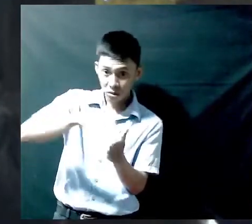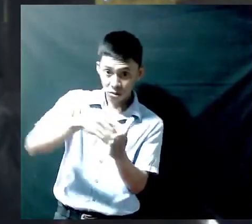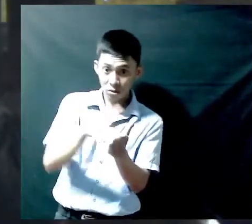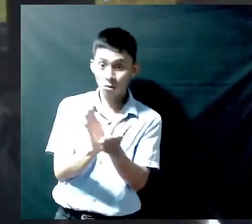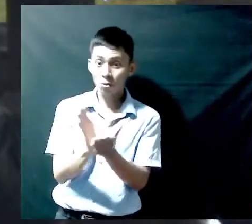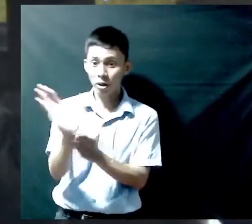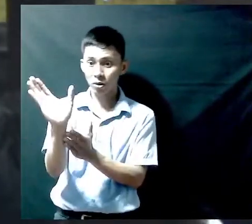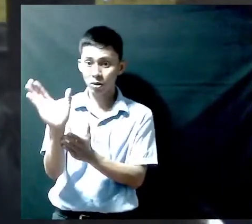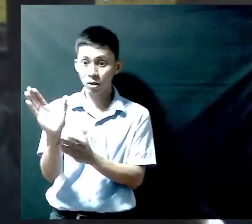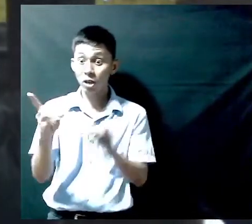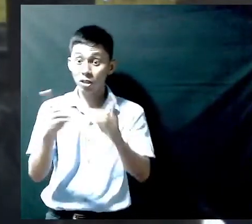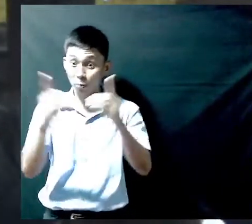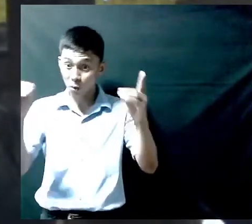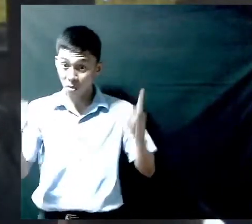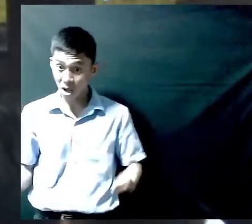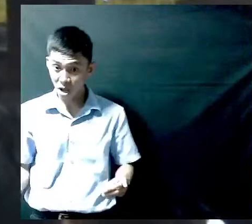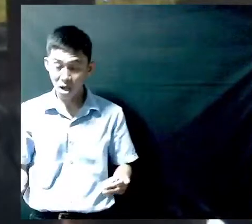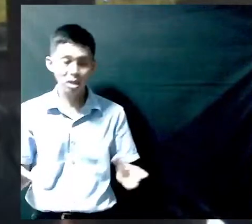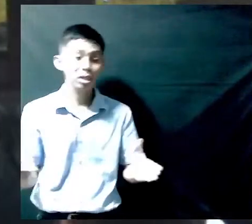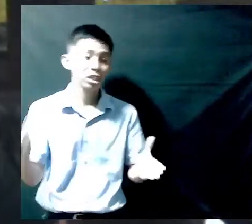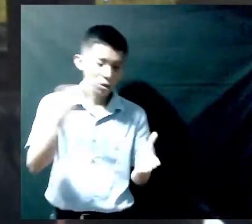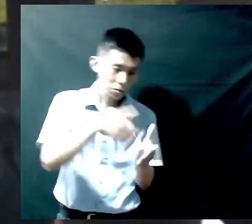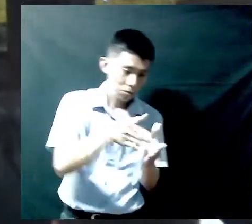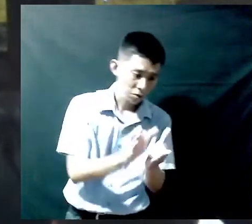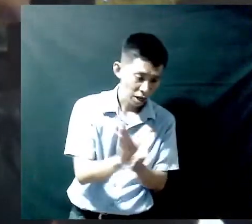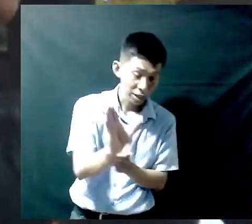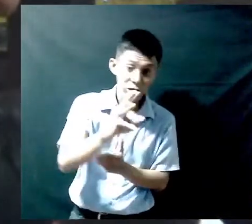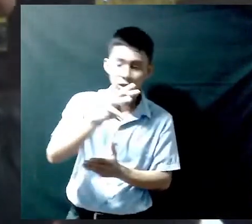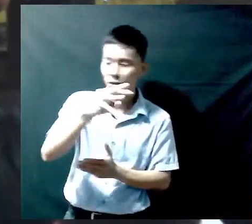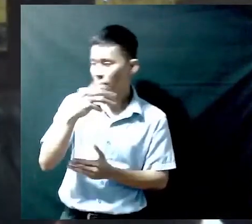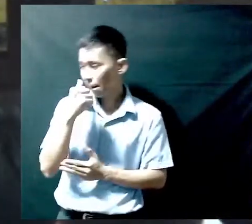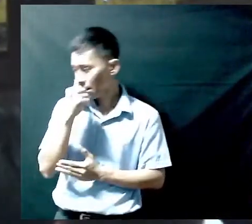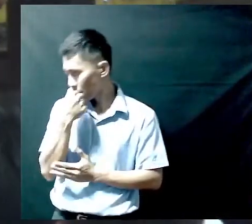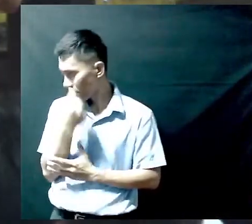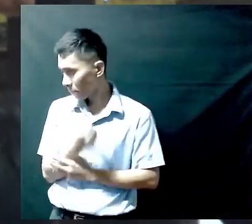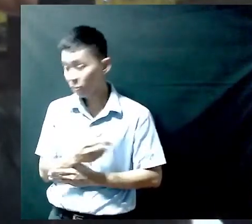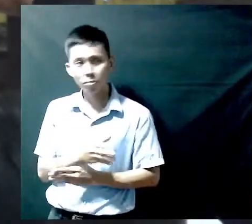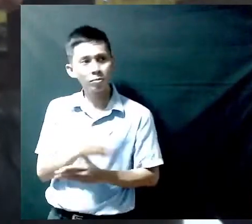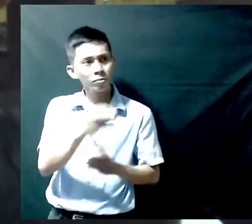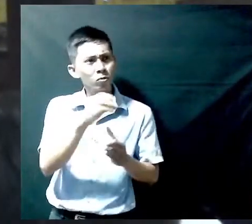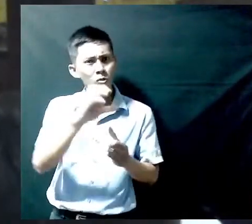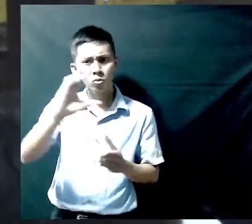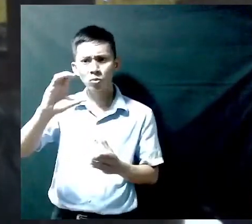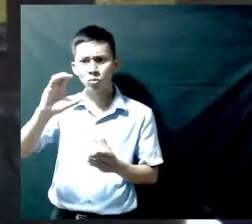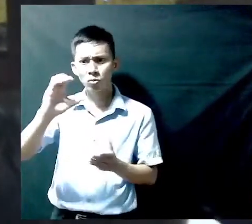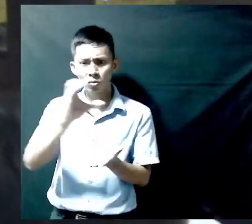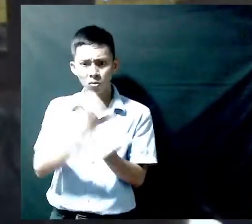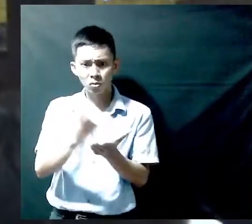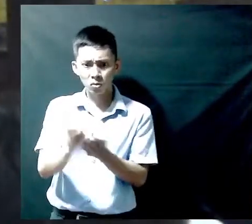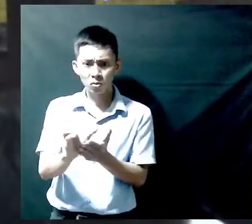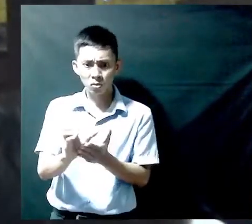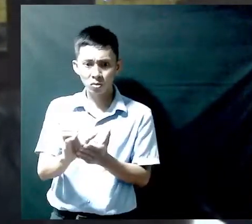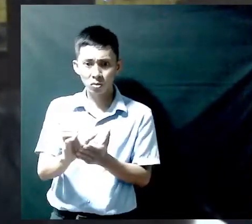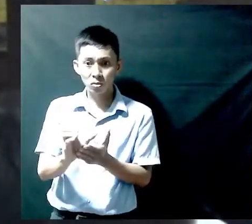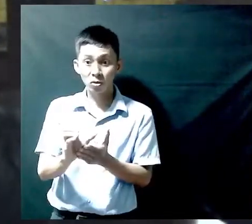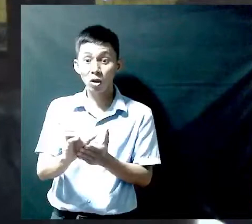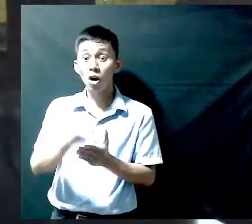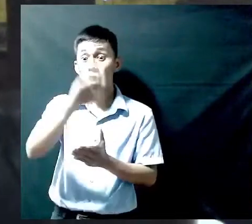sa Mandaluyong, IBTC, International Baptist Theological College. Ang kinuha kong kurso, 4 years, Bachelor's of